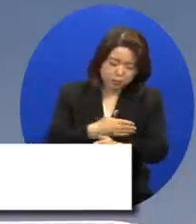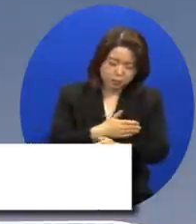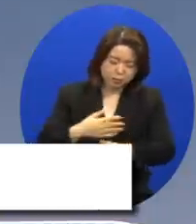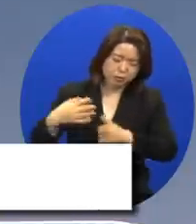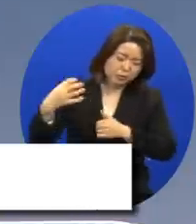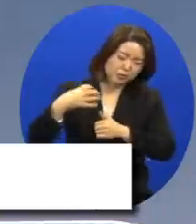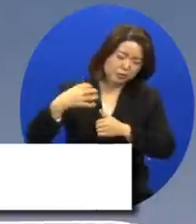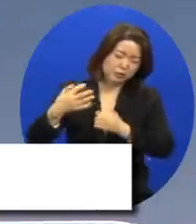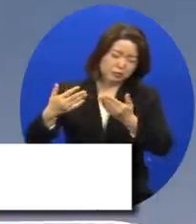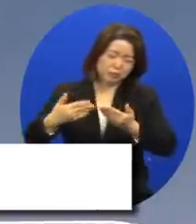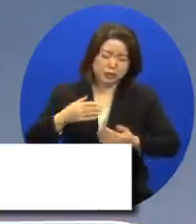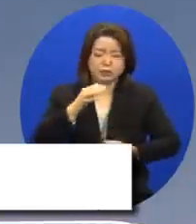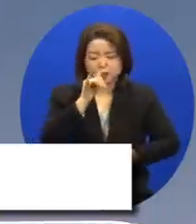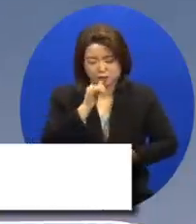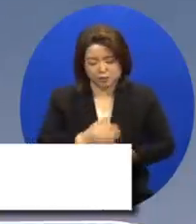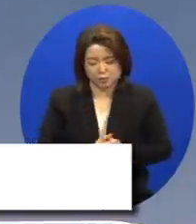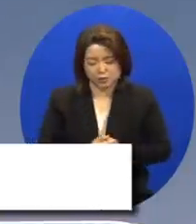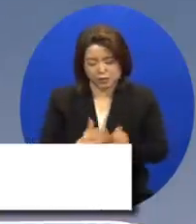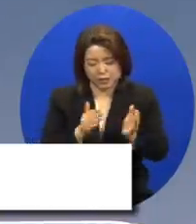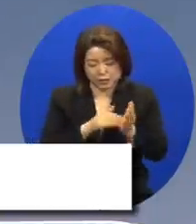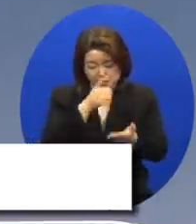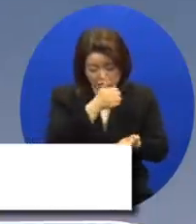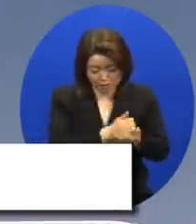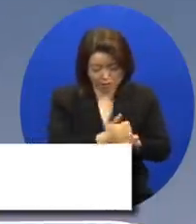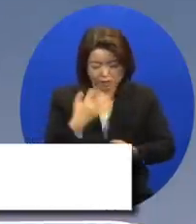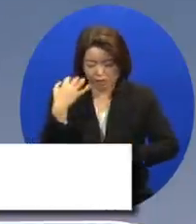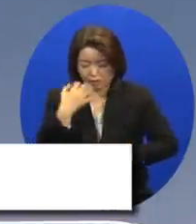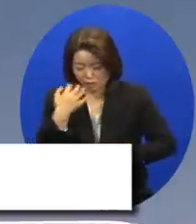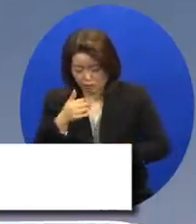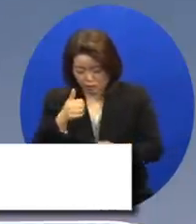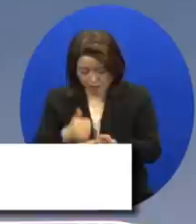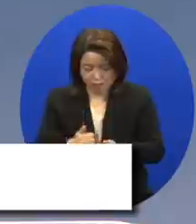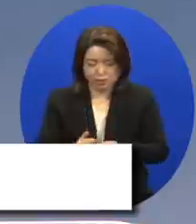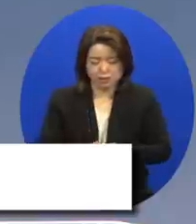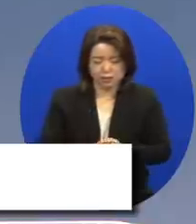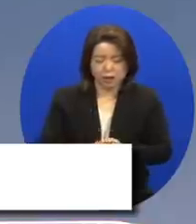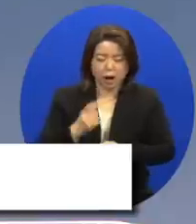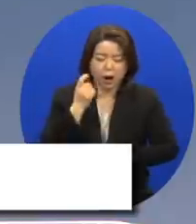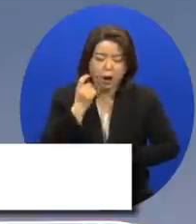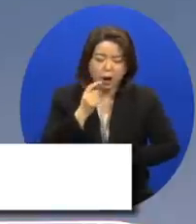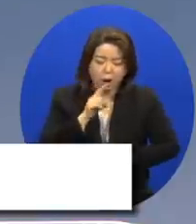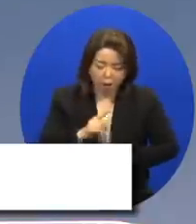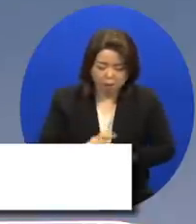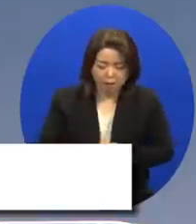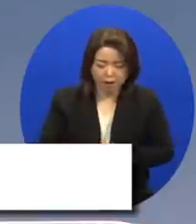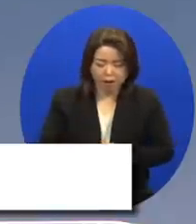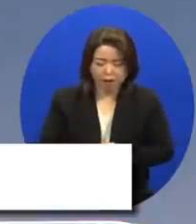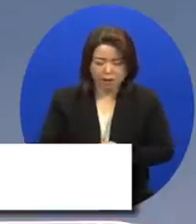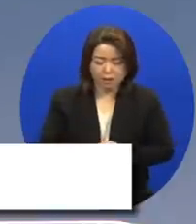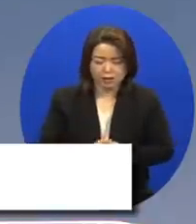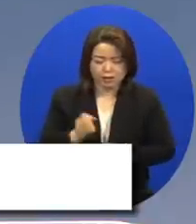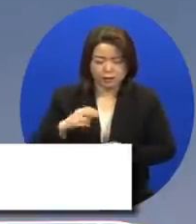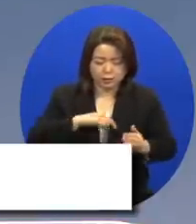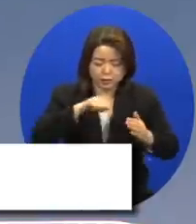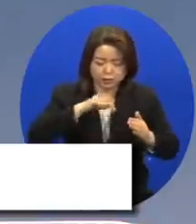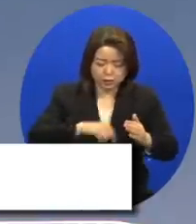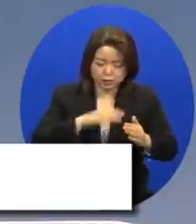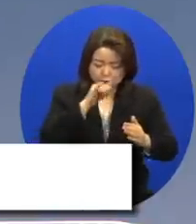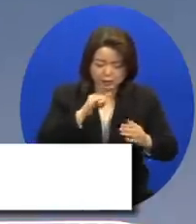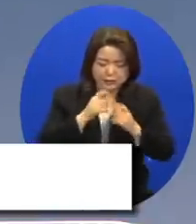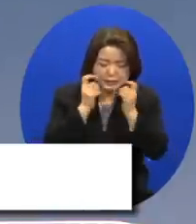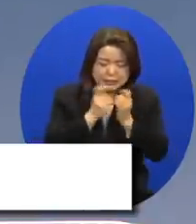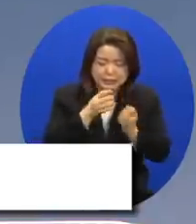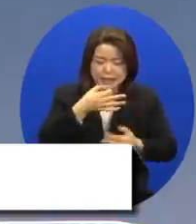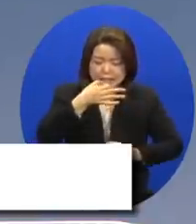받았습니다 은밀한 죄 음란한 죄 거짖말 우리 속에 있는 이기적인